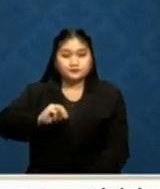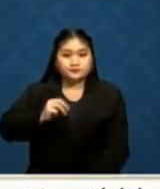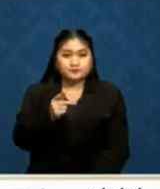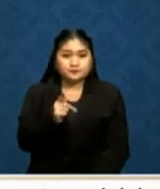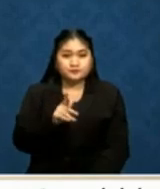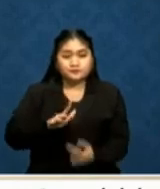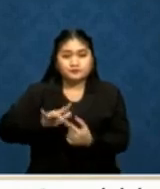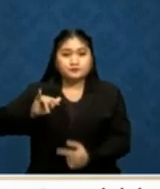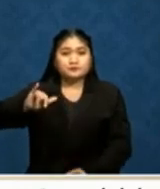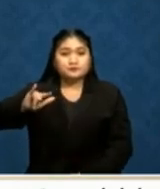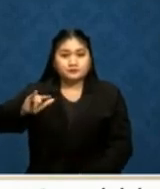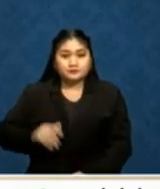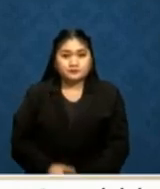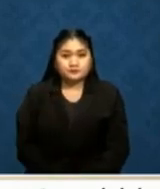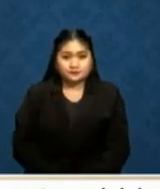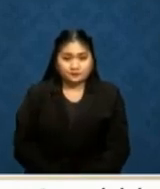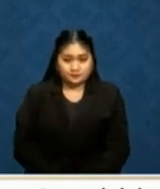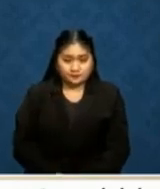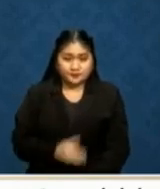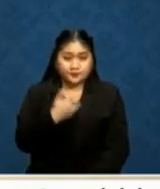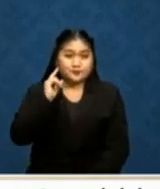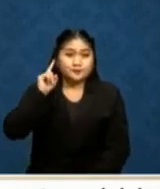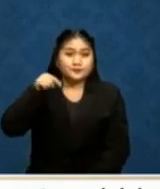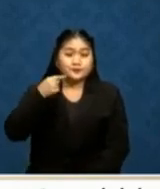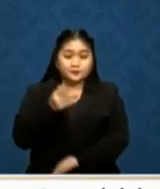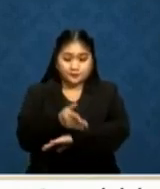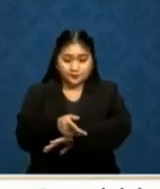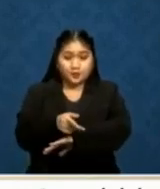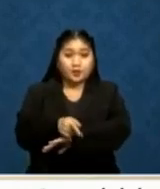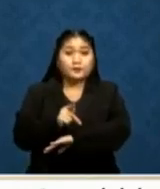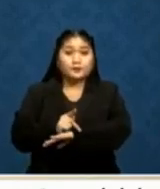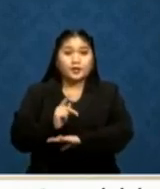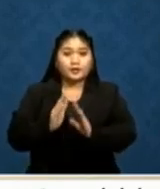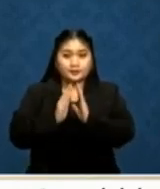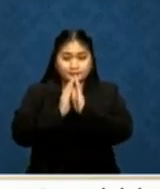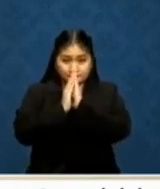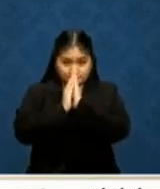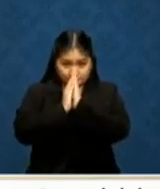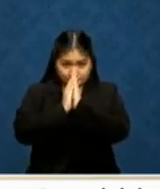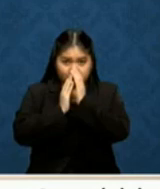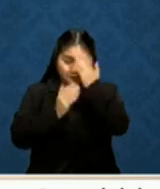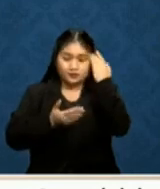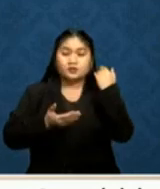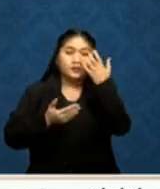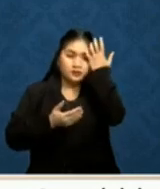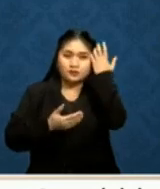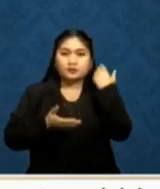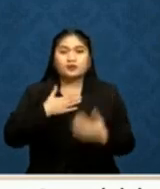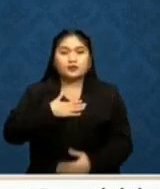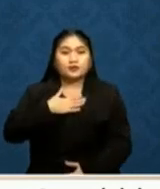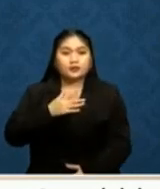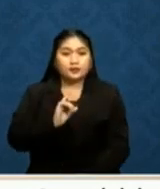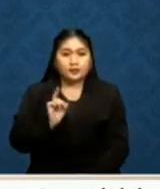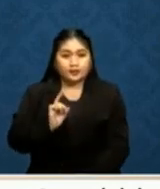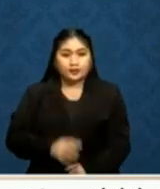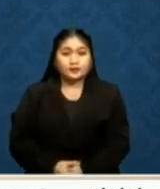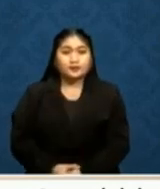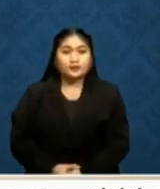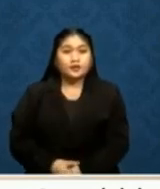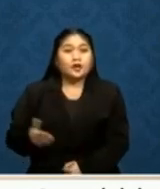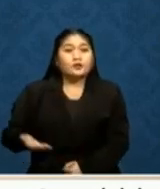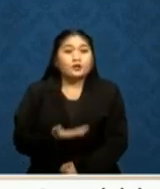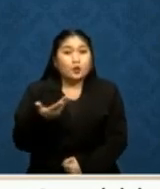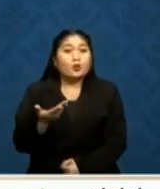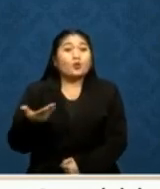กรณ์เชิญครับ เรียนท่านประธานสภาผู้แทนราษฎรเพื่อนสมาชิกและประชาชนผู้ทรงอำนาจที่กำลังรับชมการทำงานของสภา